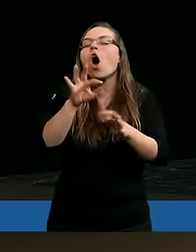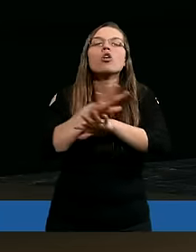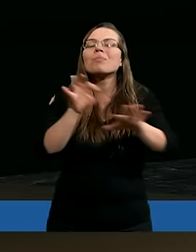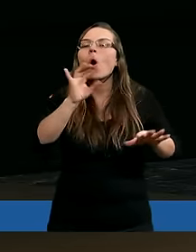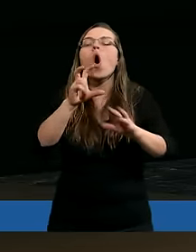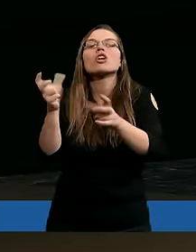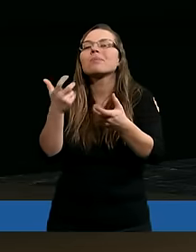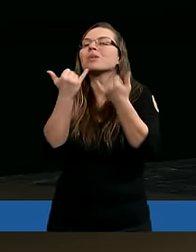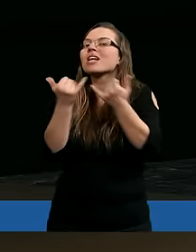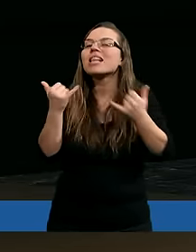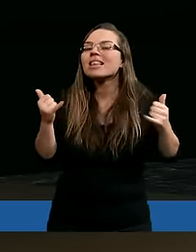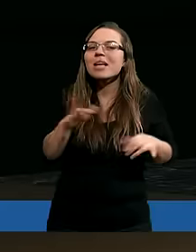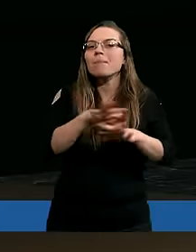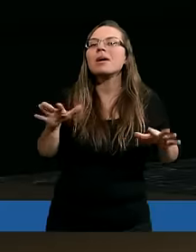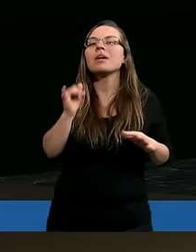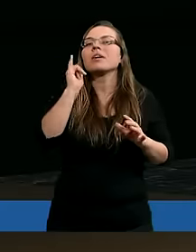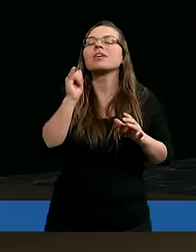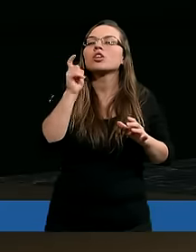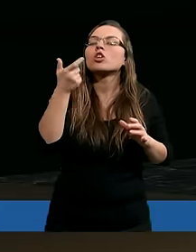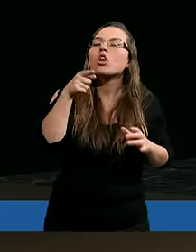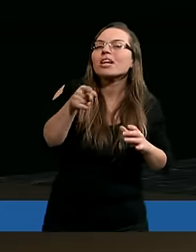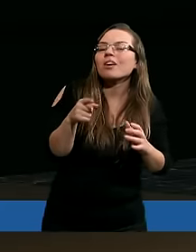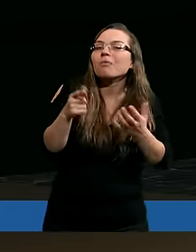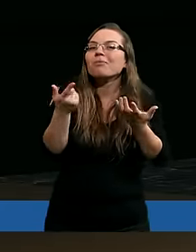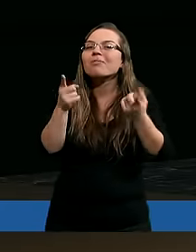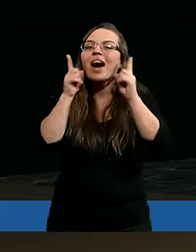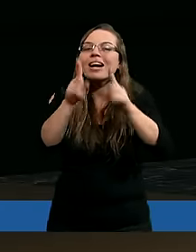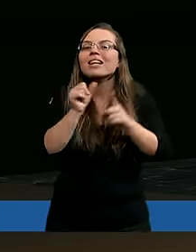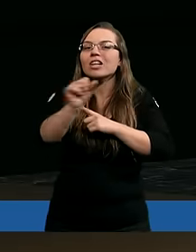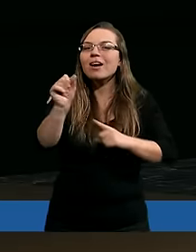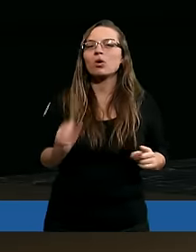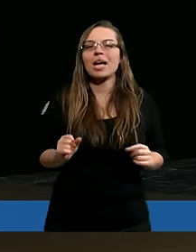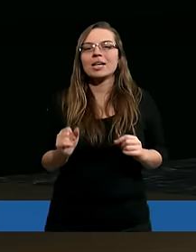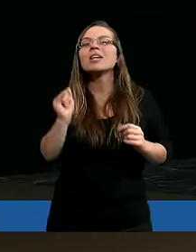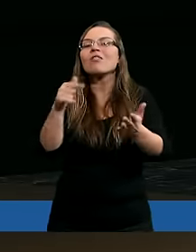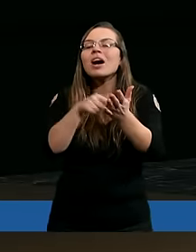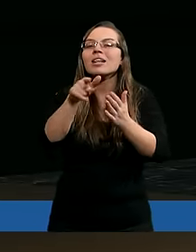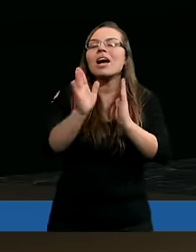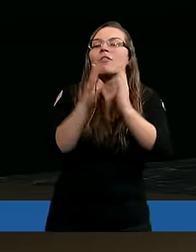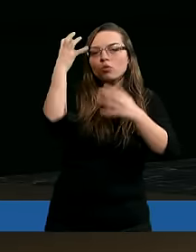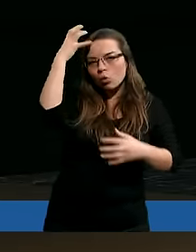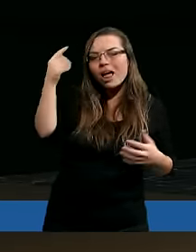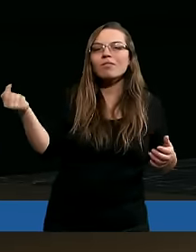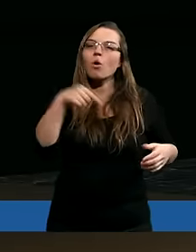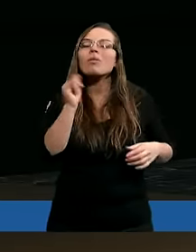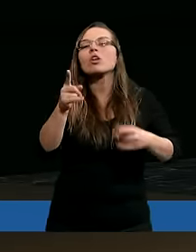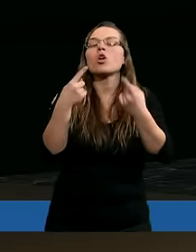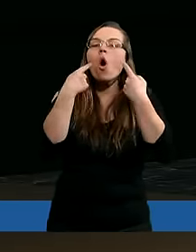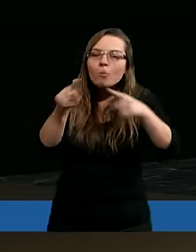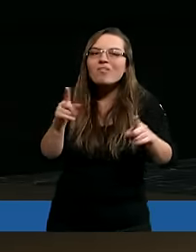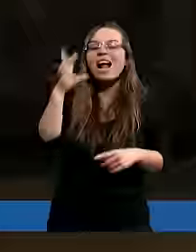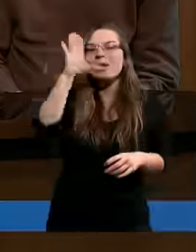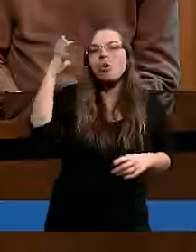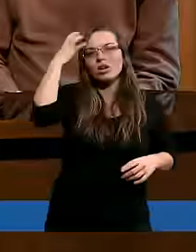inny sposób niż wielcy tego świata przewidują, że właśnie przyjdzie takie królestwo i to widzialne królestwo